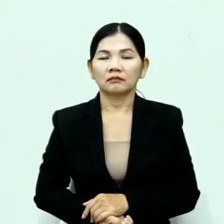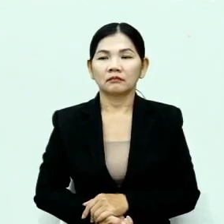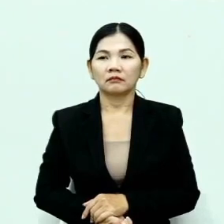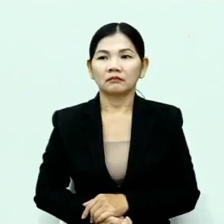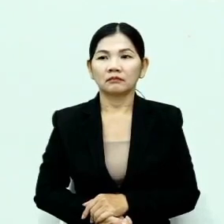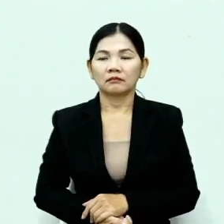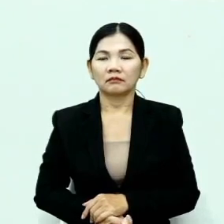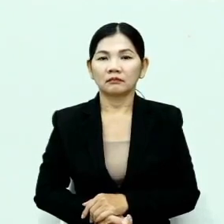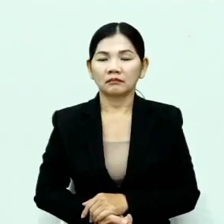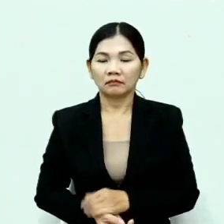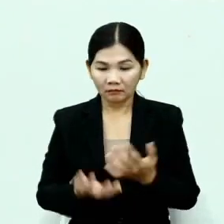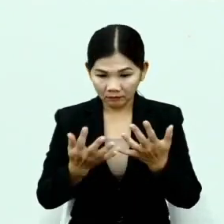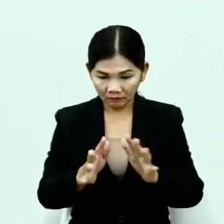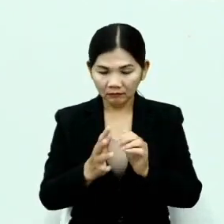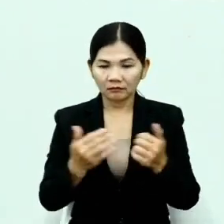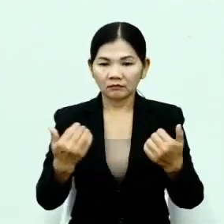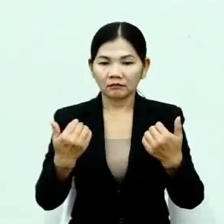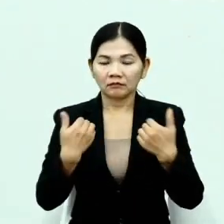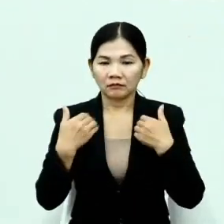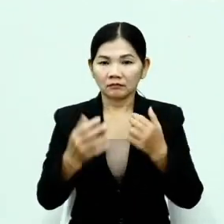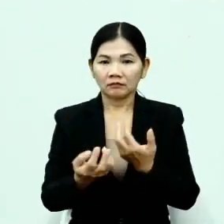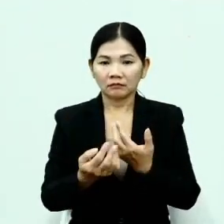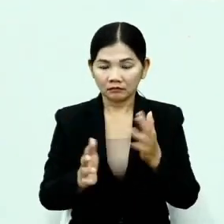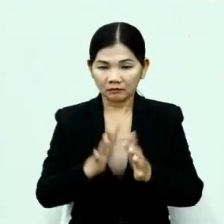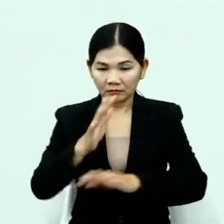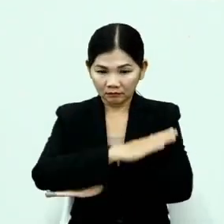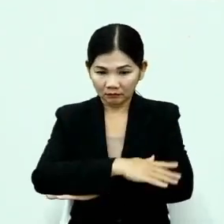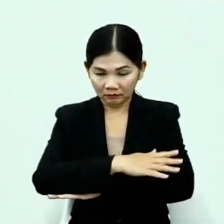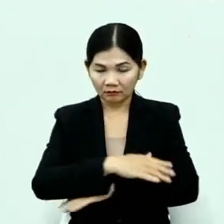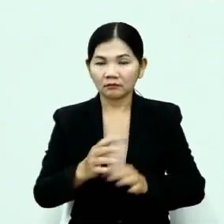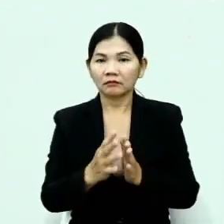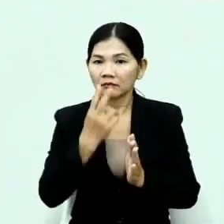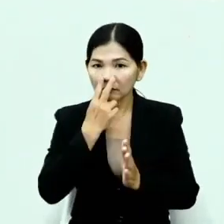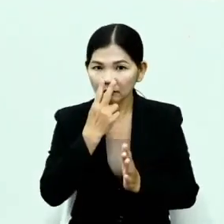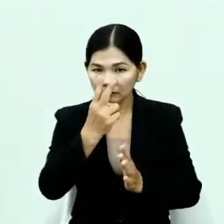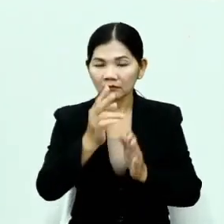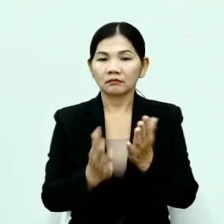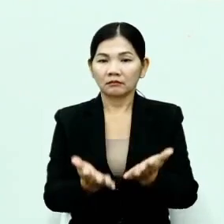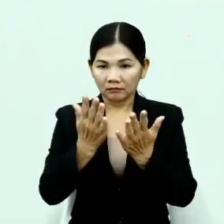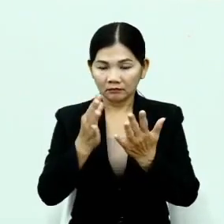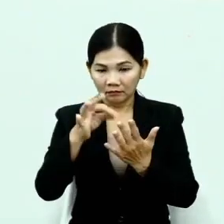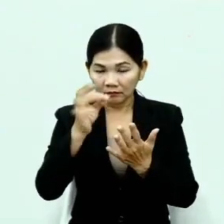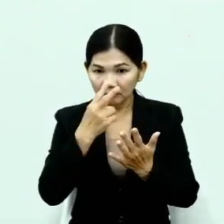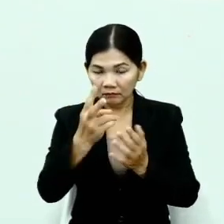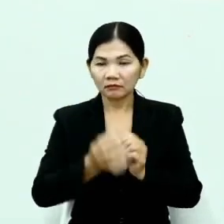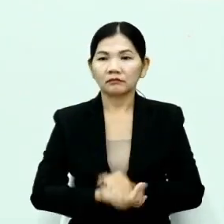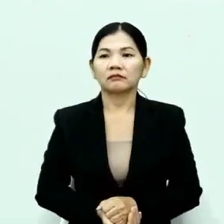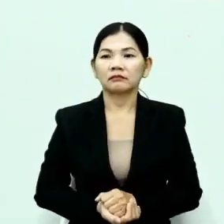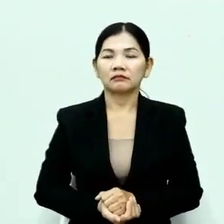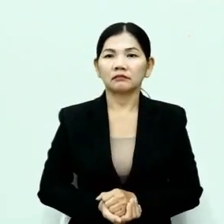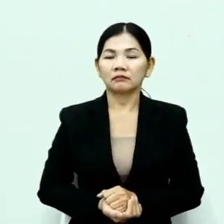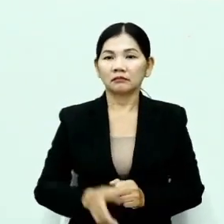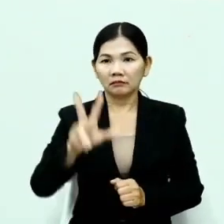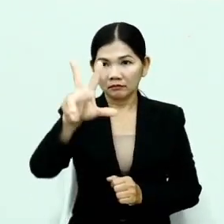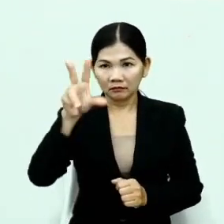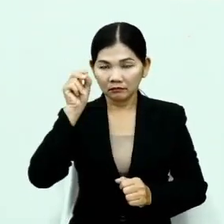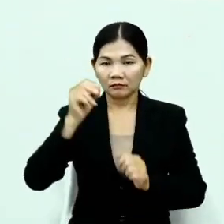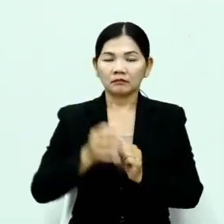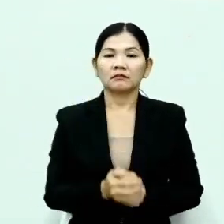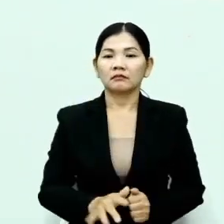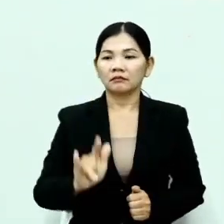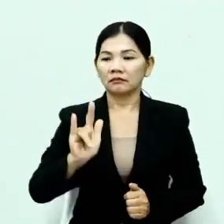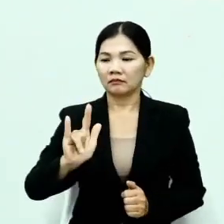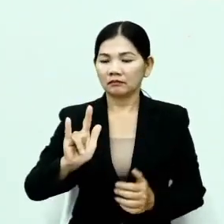ចាបាទរួចរាល់ហើយកូនត្រៀមដាក់ដៃលើតុហើយកូនបានមកដាក់ខៀនដើម្បីផ្ទៀងផ្ទាត់ជាមួយអ្នកគ្រូណាបេះគឺមានអក្សរ